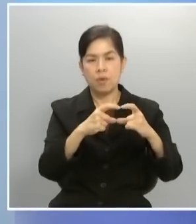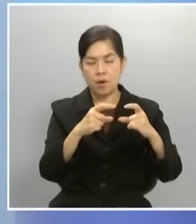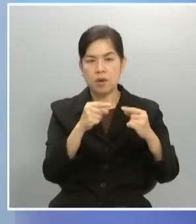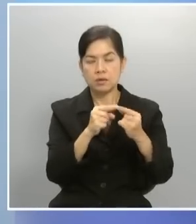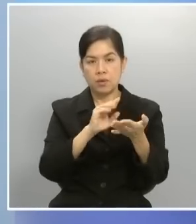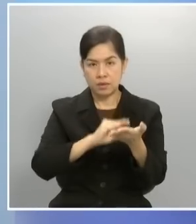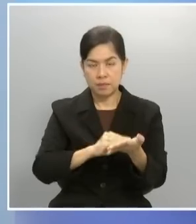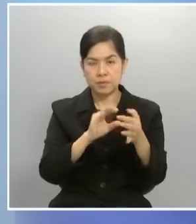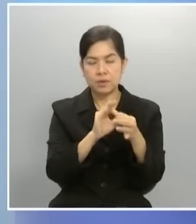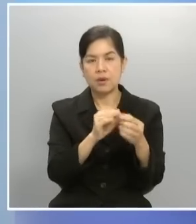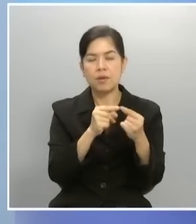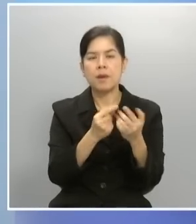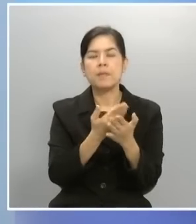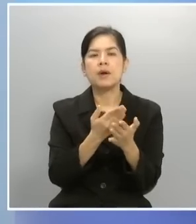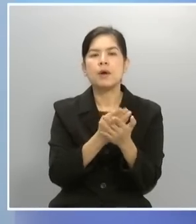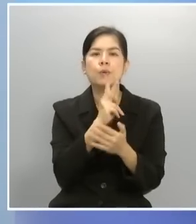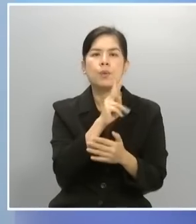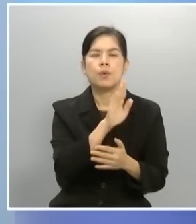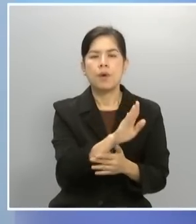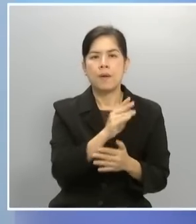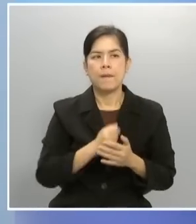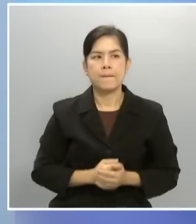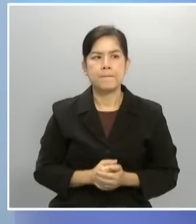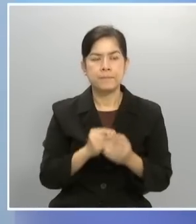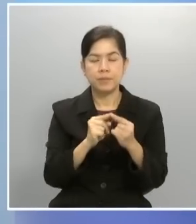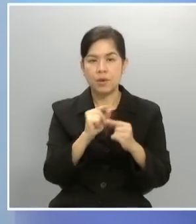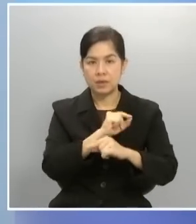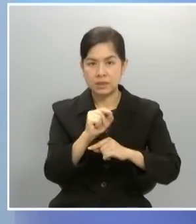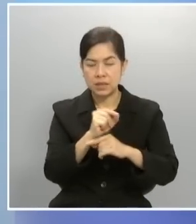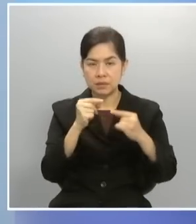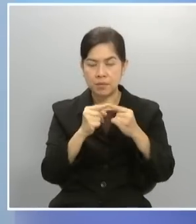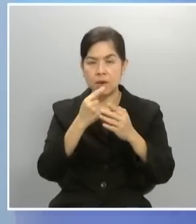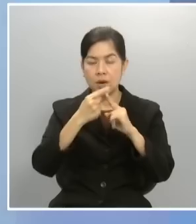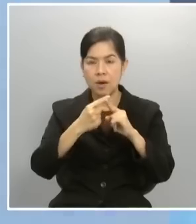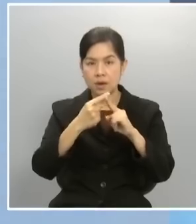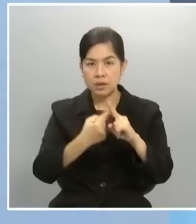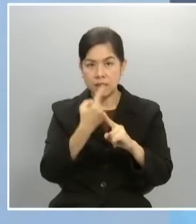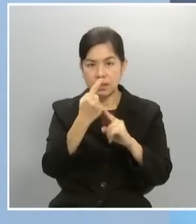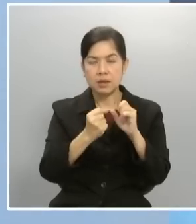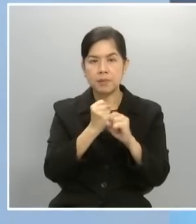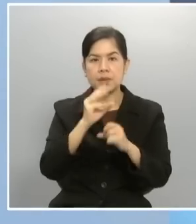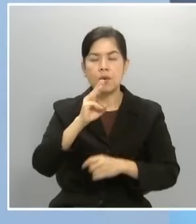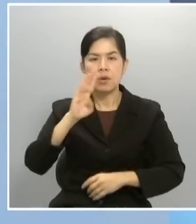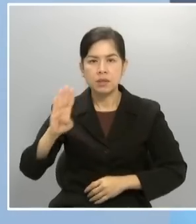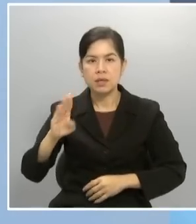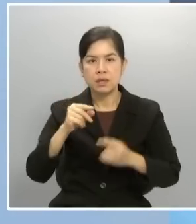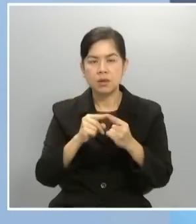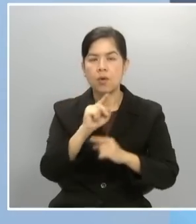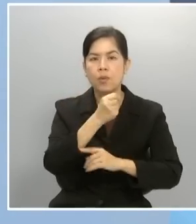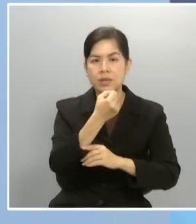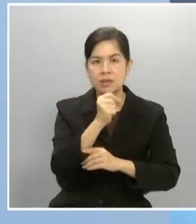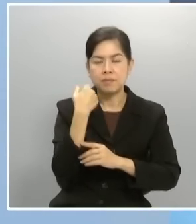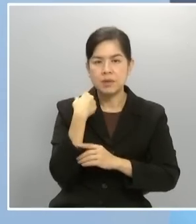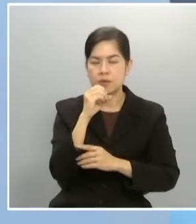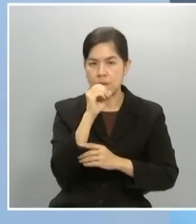ฮะพี่หมวยลองดูอ่ะค่ะก็เขียนเมื่อมกราคมปี 64นะคะวันที่ 10ก็เขียนบอกว่าโดยหนังสือ